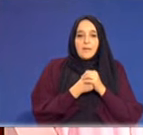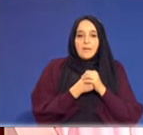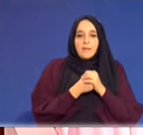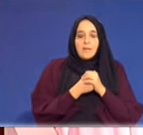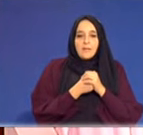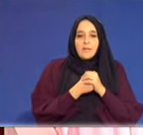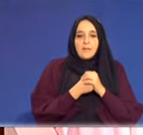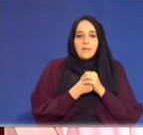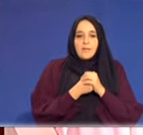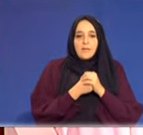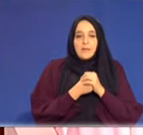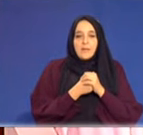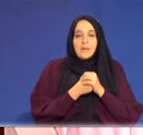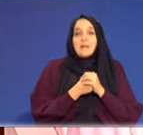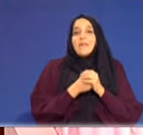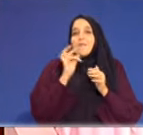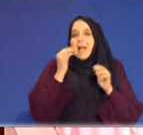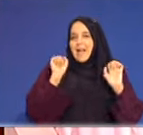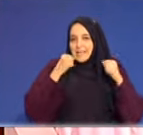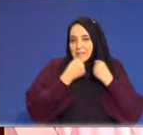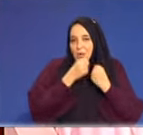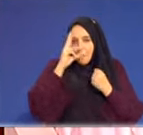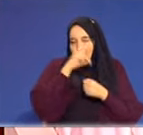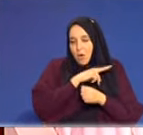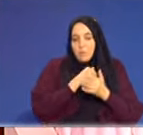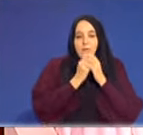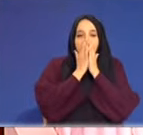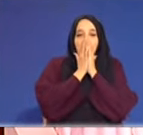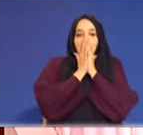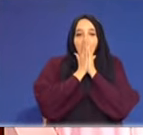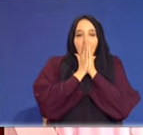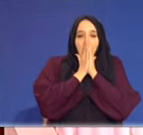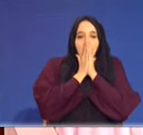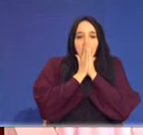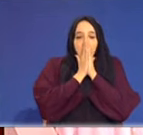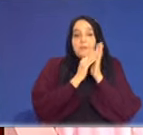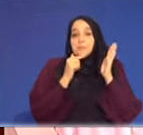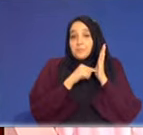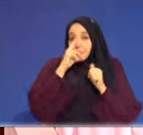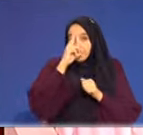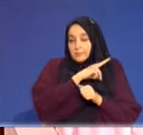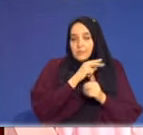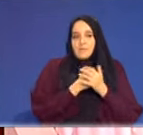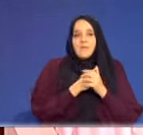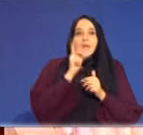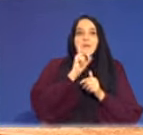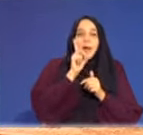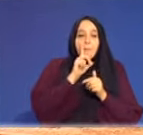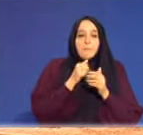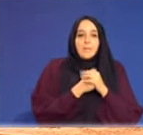أخي خويا لاكسيدا ومات. ومن بعد كي مات عاودت المرأة